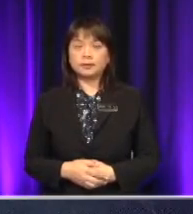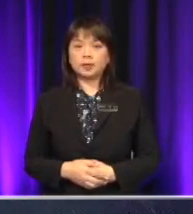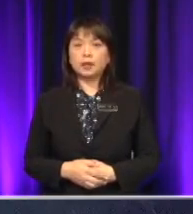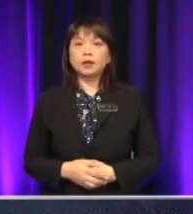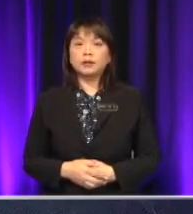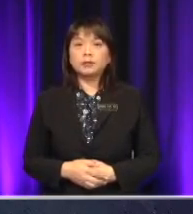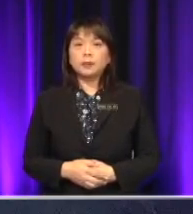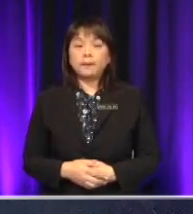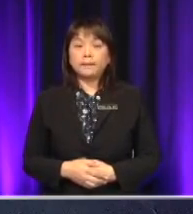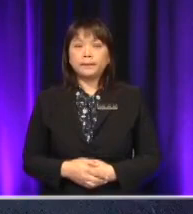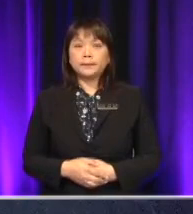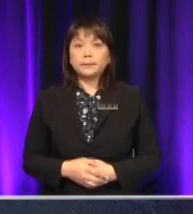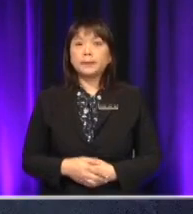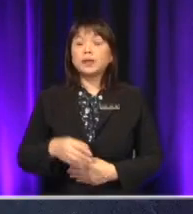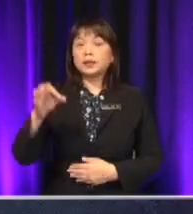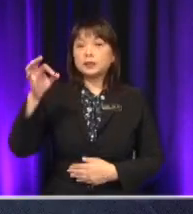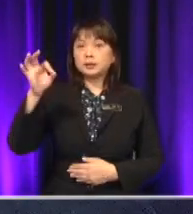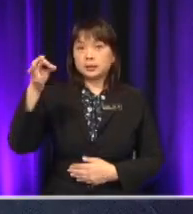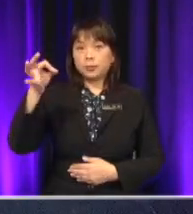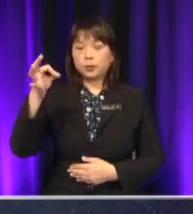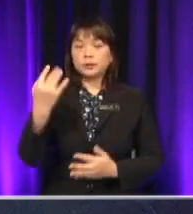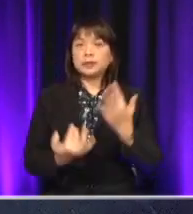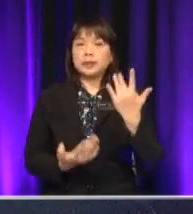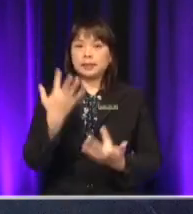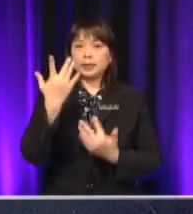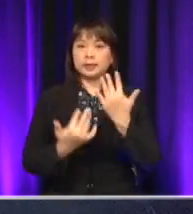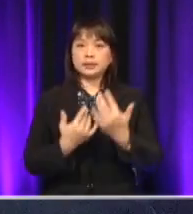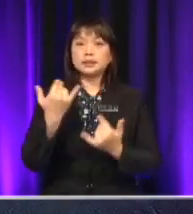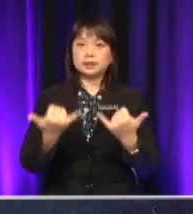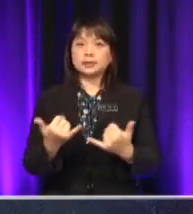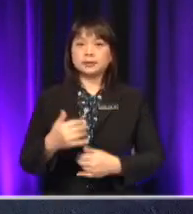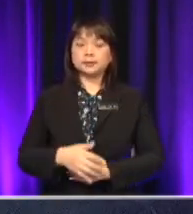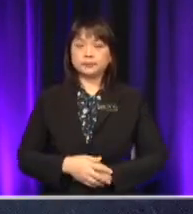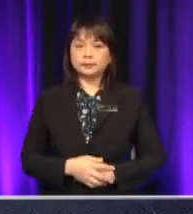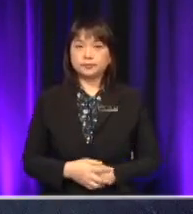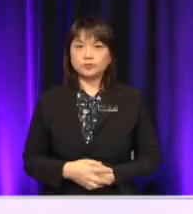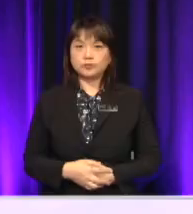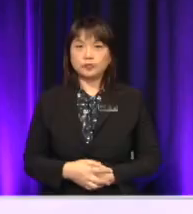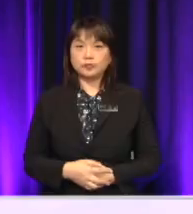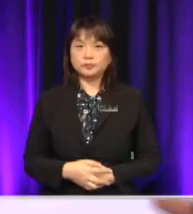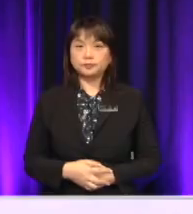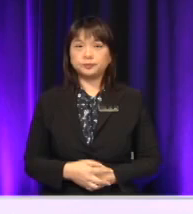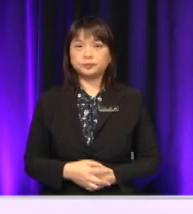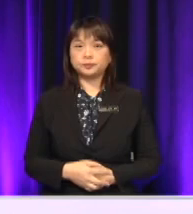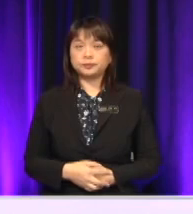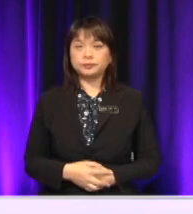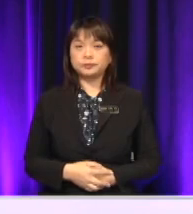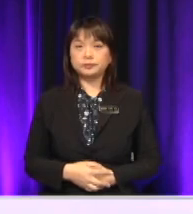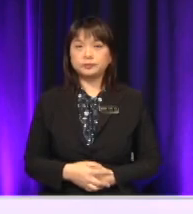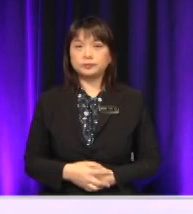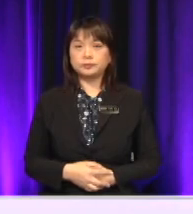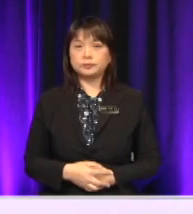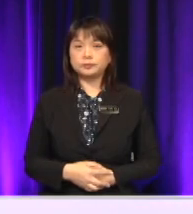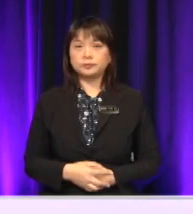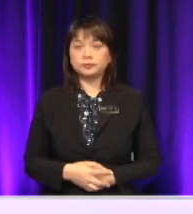risau. Tabung didih, cikgu. Ya, tabung didih. Bagaimana bentuk dia? Bentuknya seperti ini, tapi dia besar